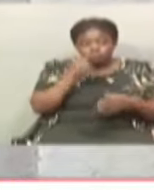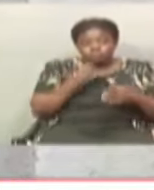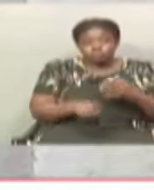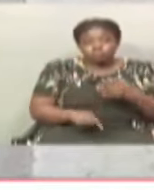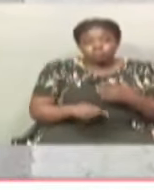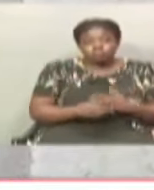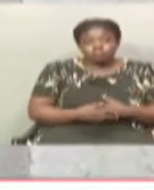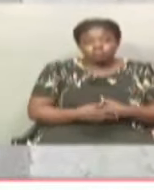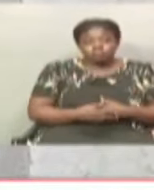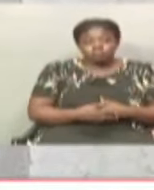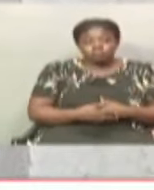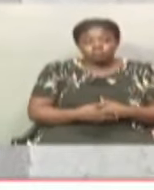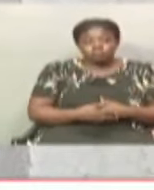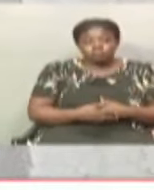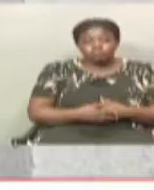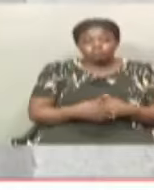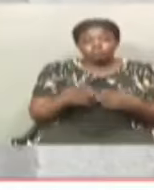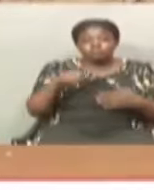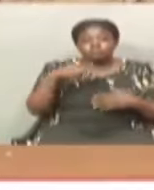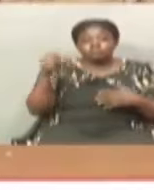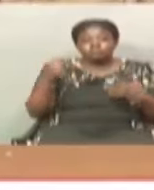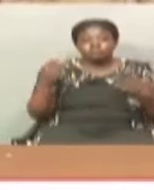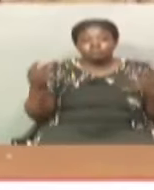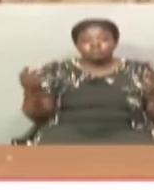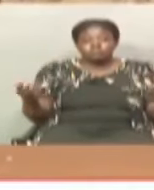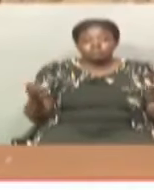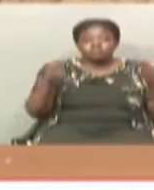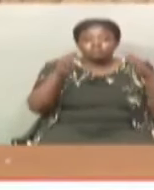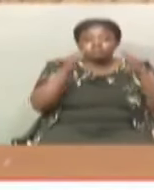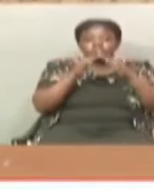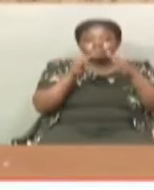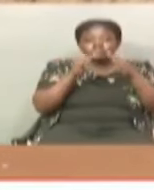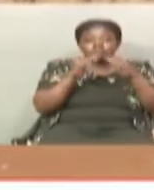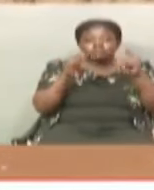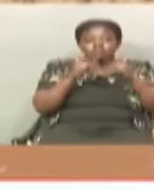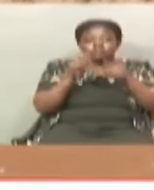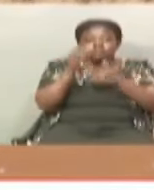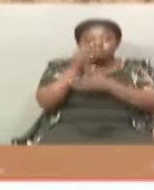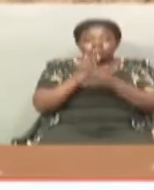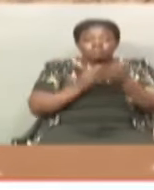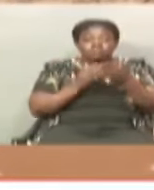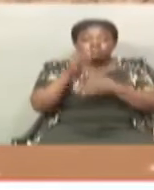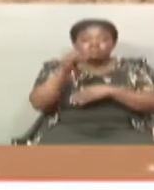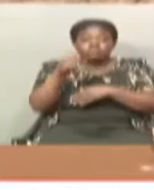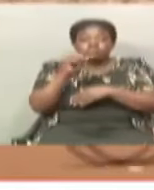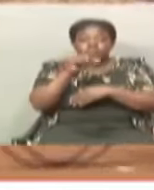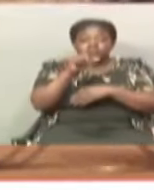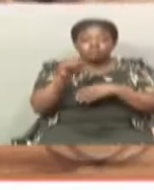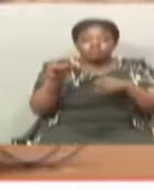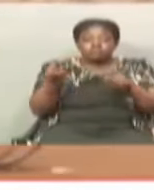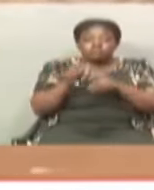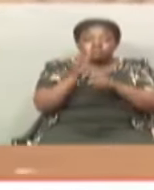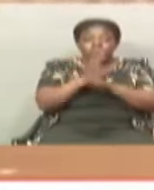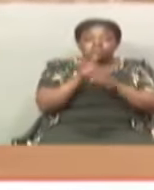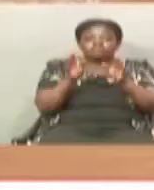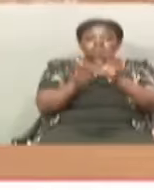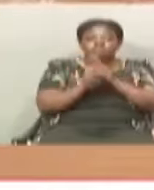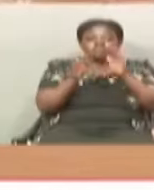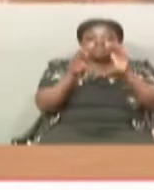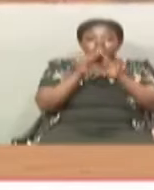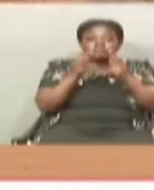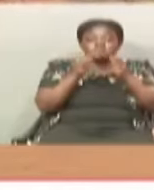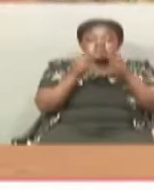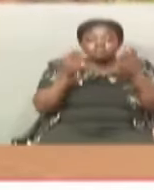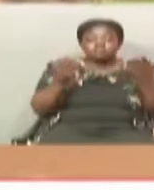n'abagamba banaatwala ewabwe okwo. Amaka g'omugenzi nago gasaliddwako poloti ne muzimbi wa maama yumba n'emizigo